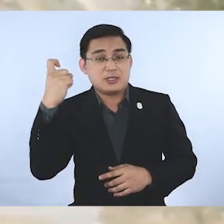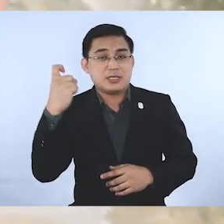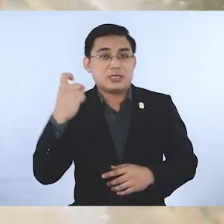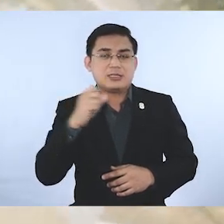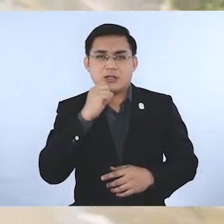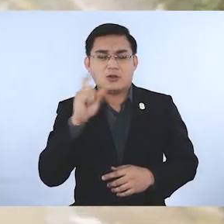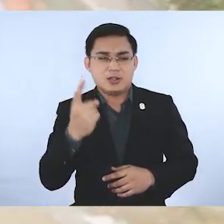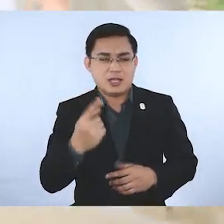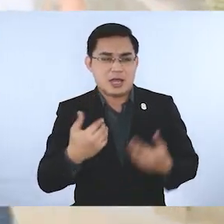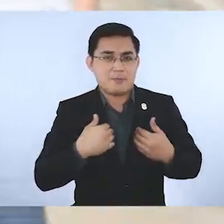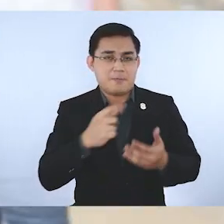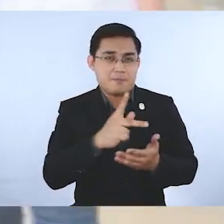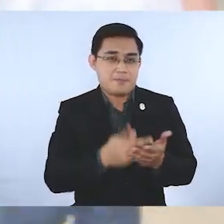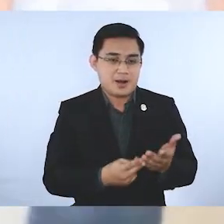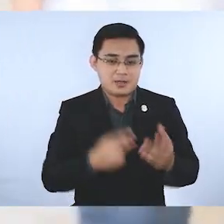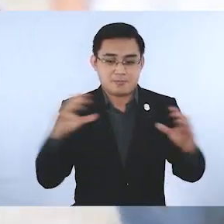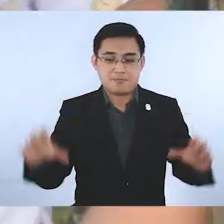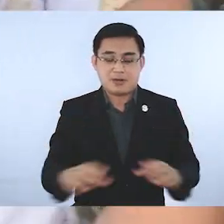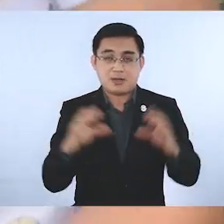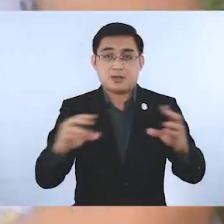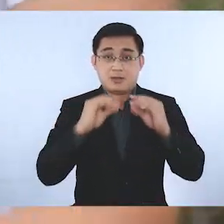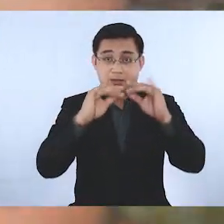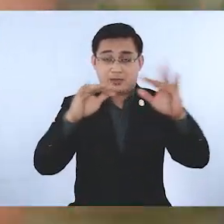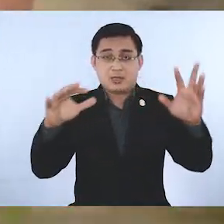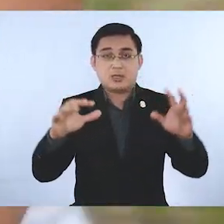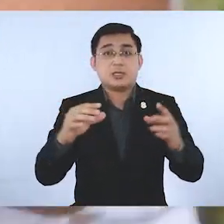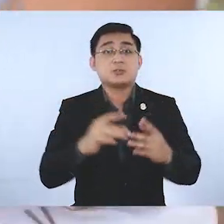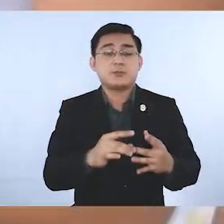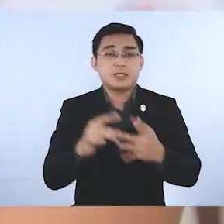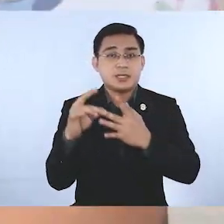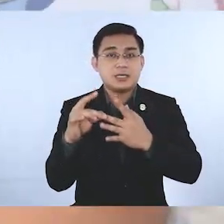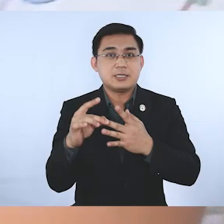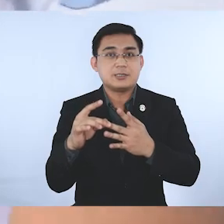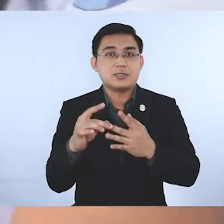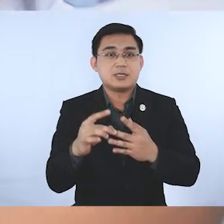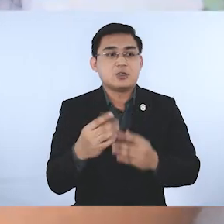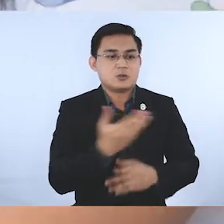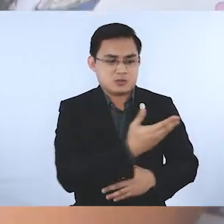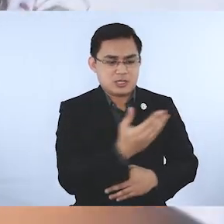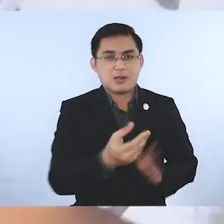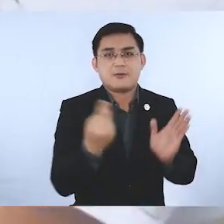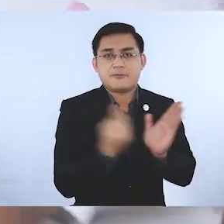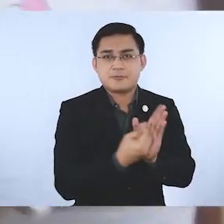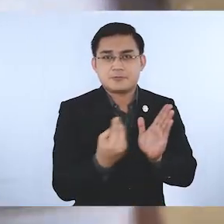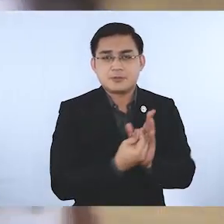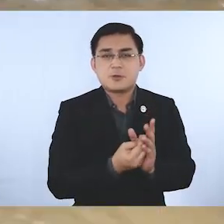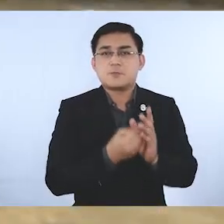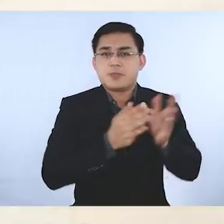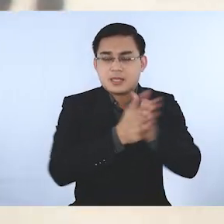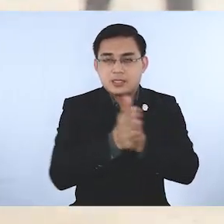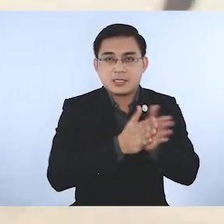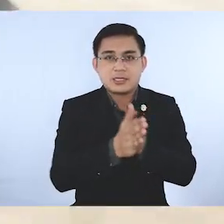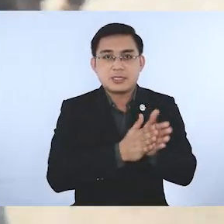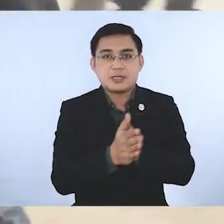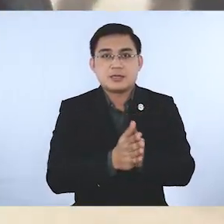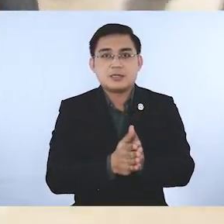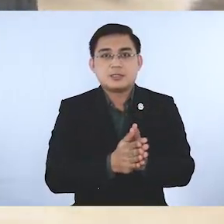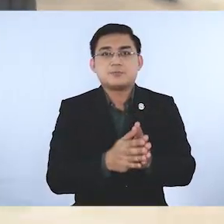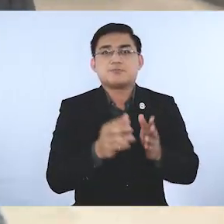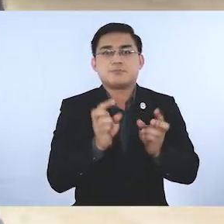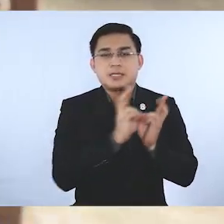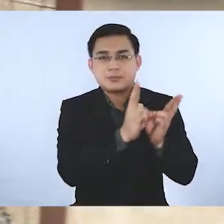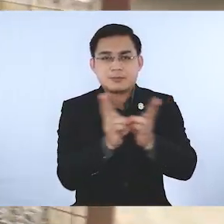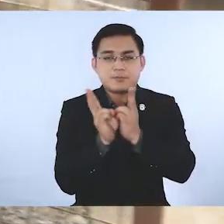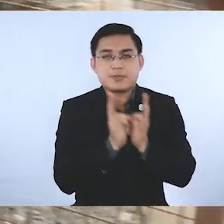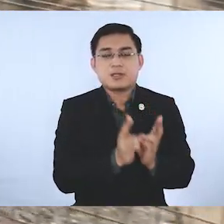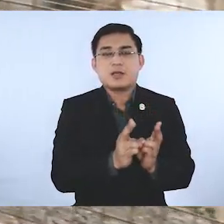sa gawaing pagpapalaganap kundi higit lalo sa lahat ay napatunayan nila ang kanilang kasiglahan sa